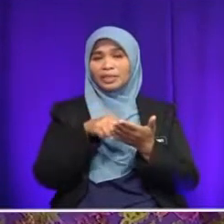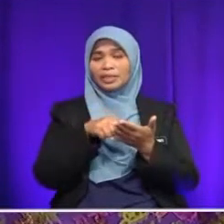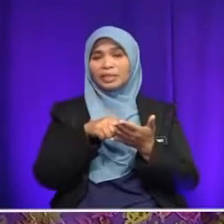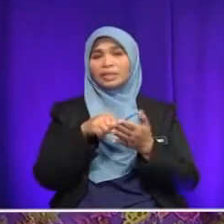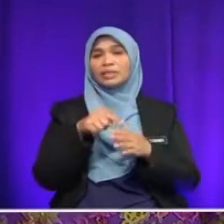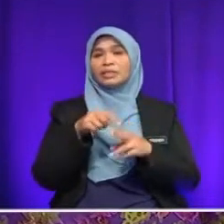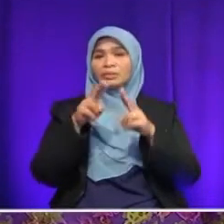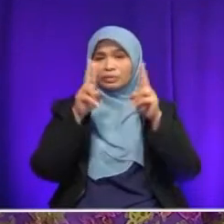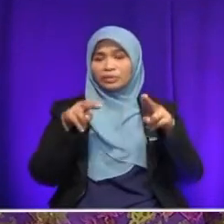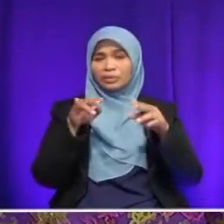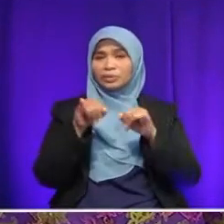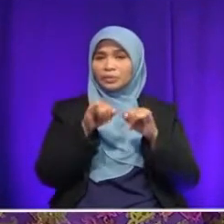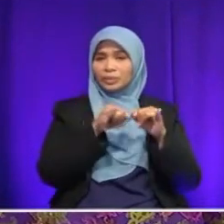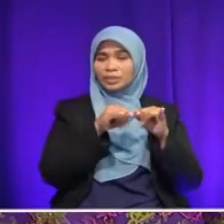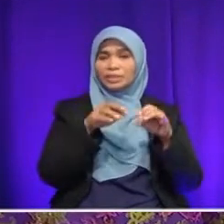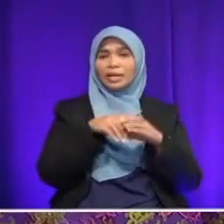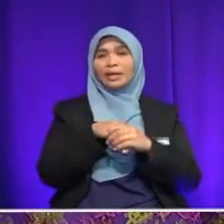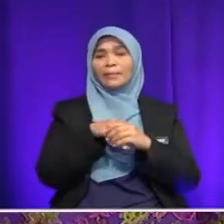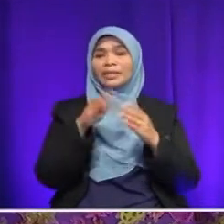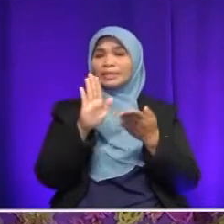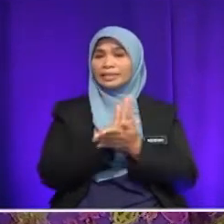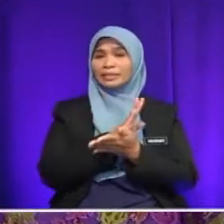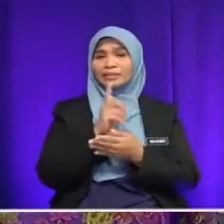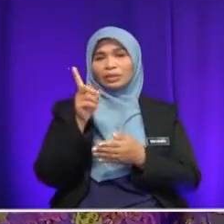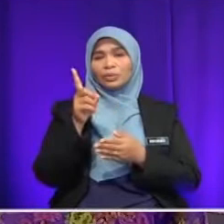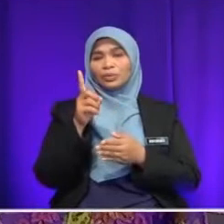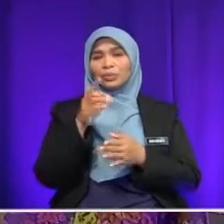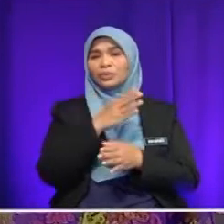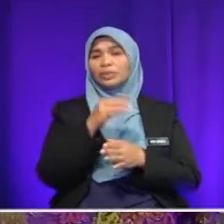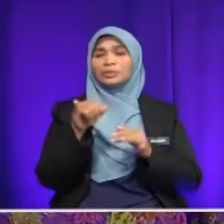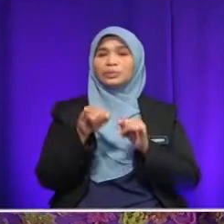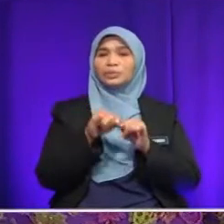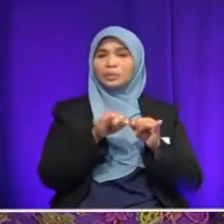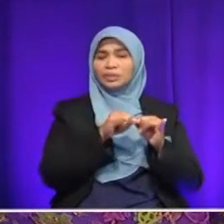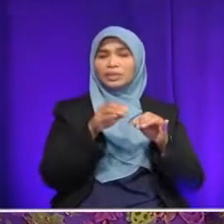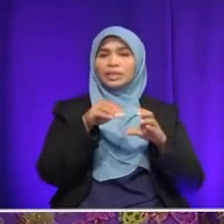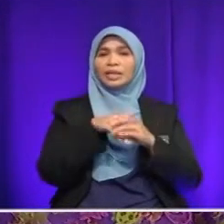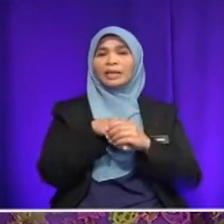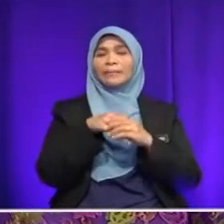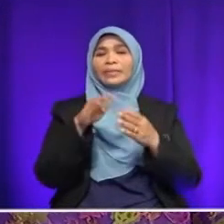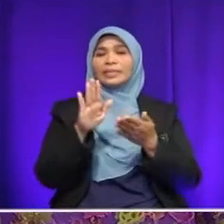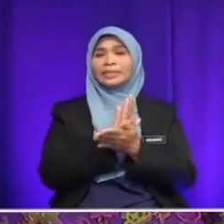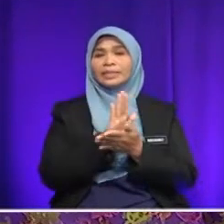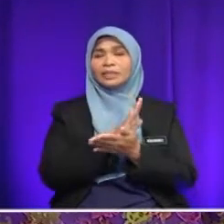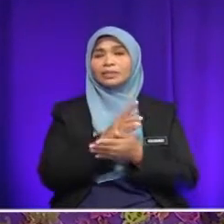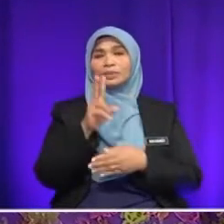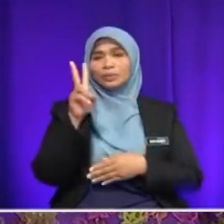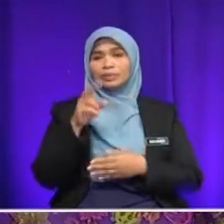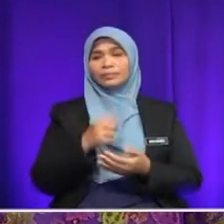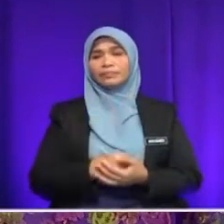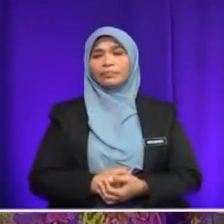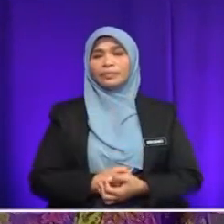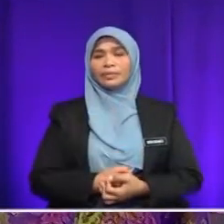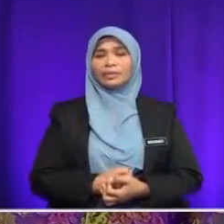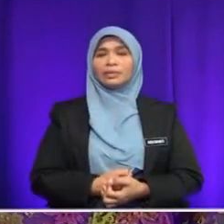kedua-dua kertas. Kertas yang kedua, kertas ujian membaca. So ayat ini adalah ayat bacaan. Dan juga dalam kertas satu,